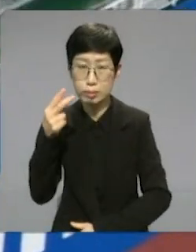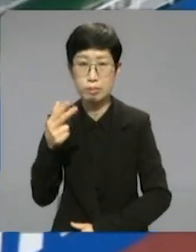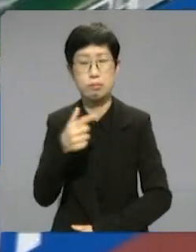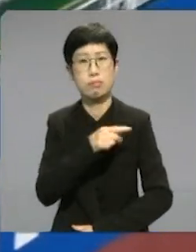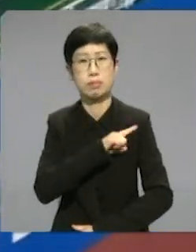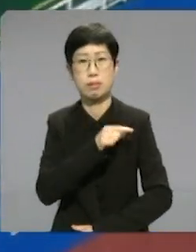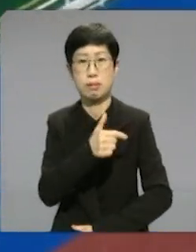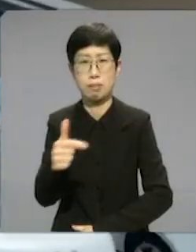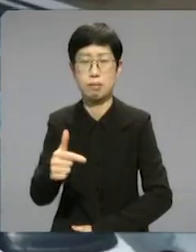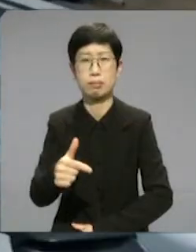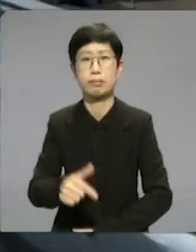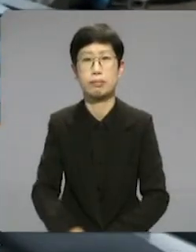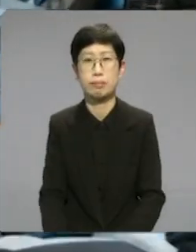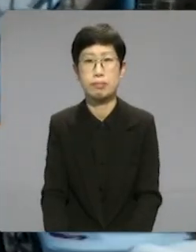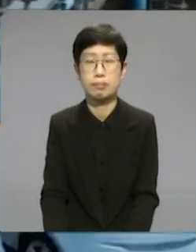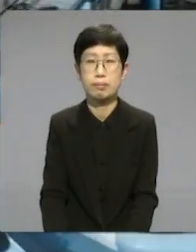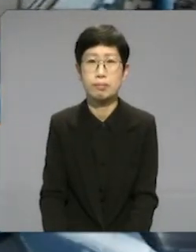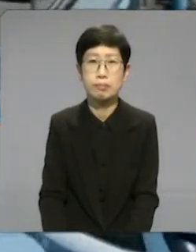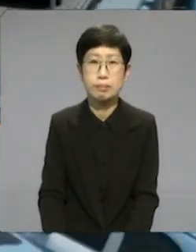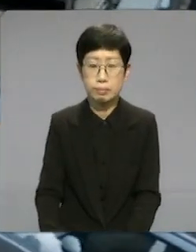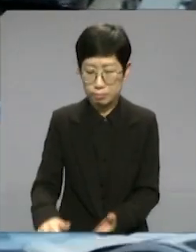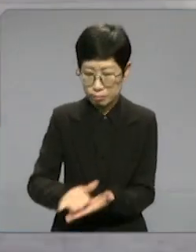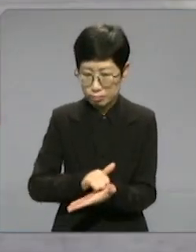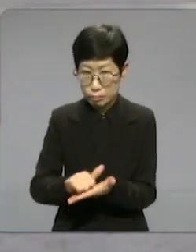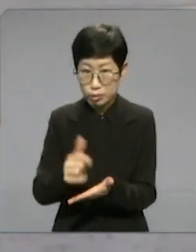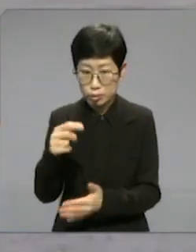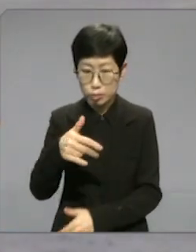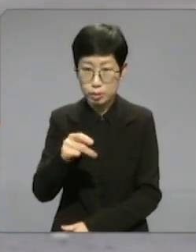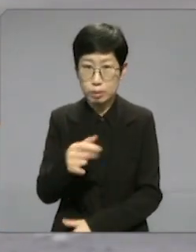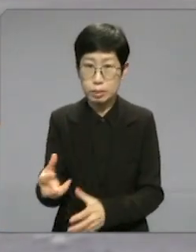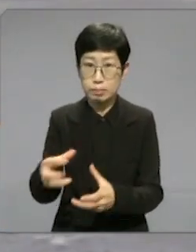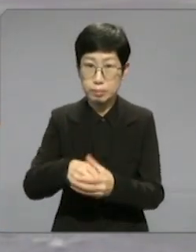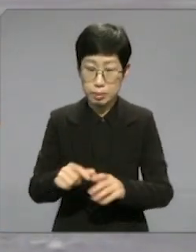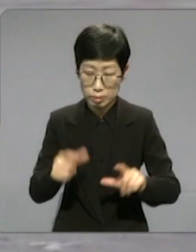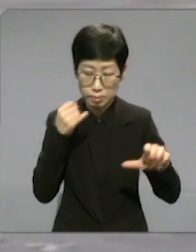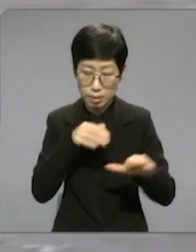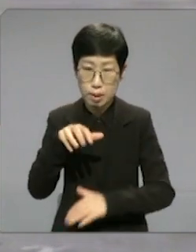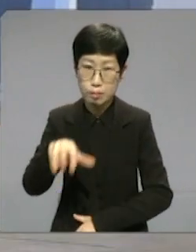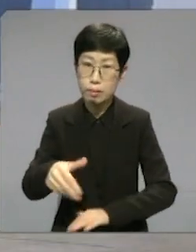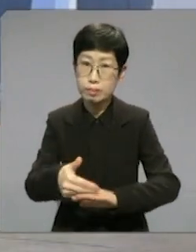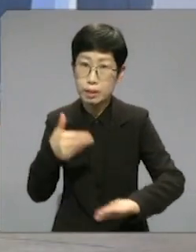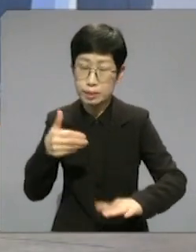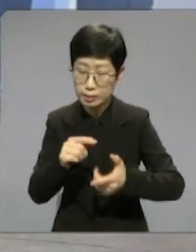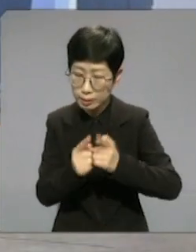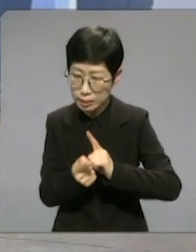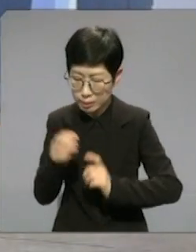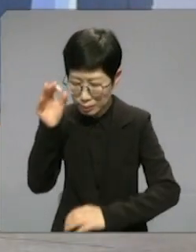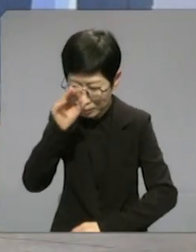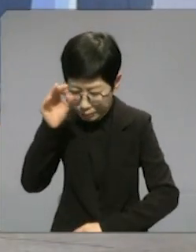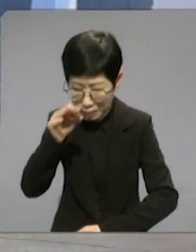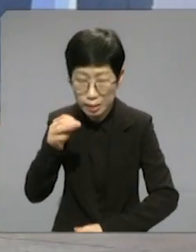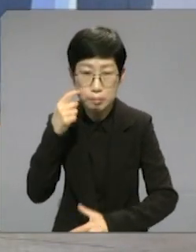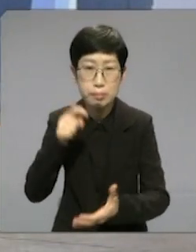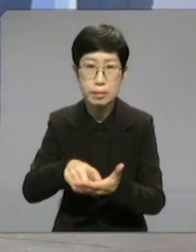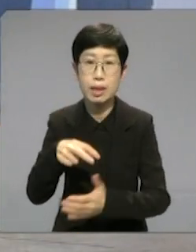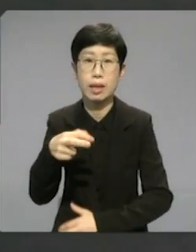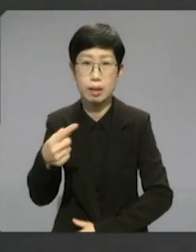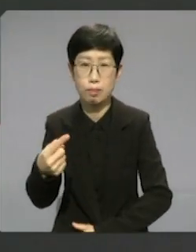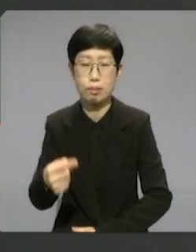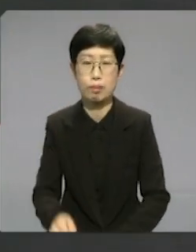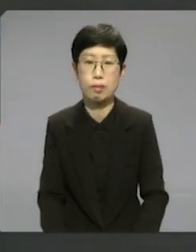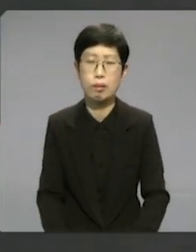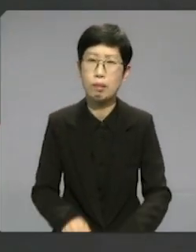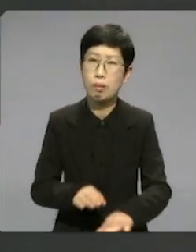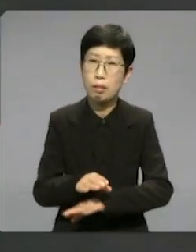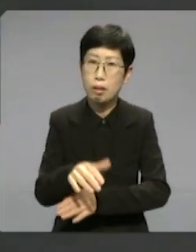기록한 곳입니다 뉴욕이나 뉴저지 등 동부해안에 다른 대체 항구를 찾더라도 물동량 증가와